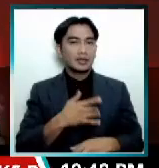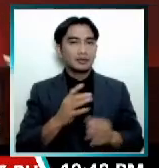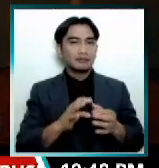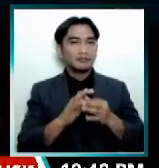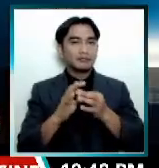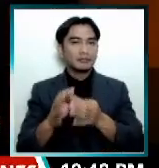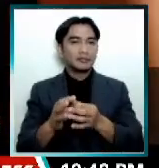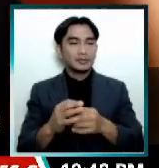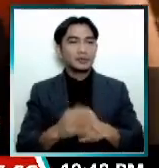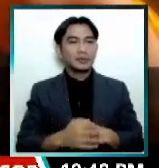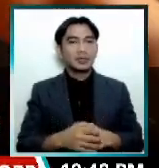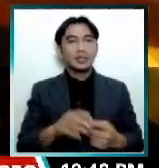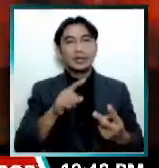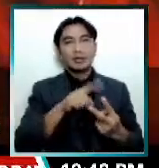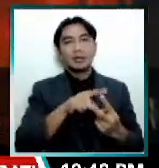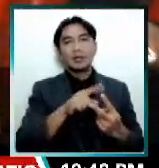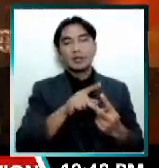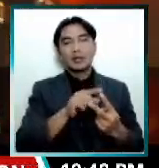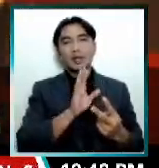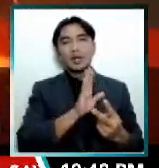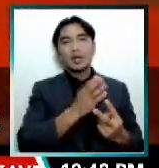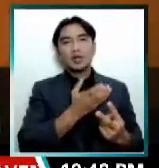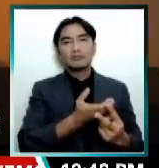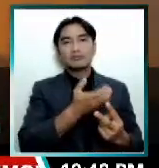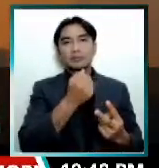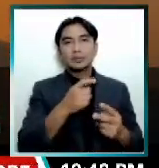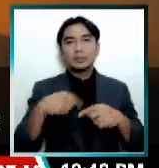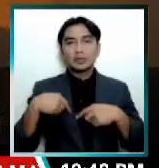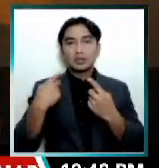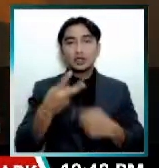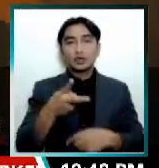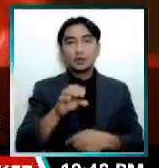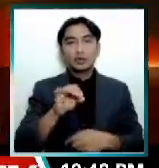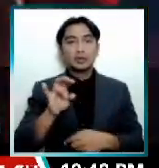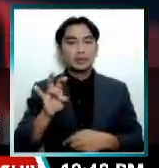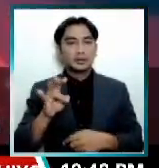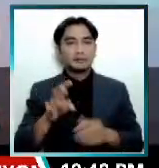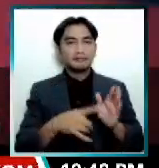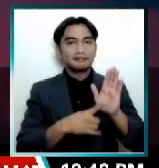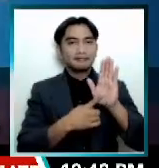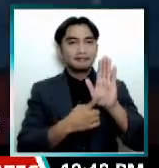ni Taeyang as a solo artist since 2017.